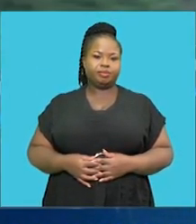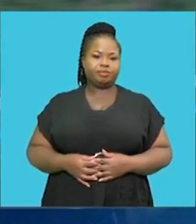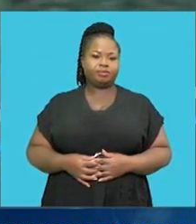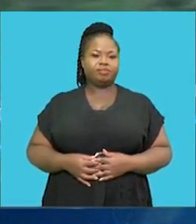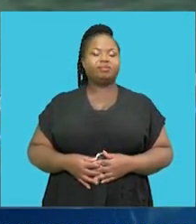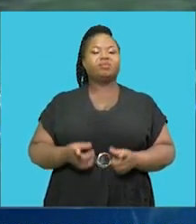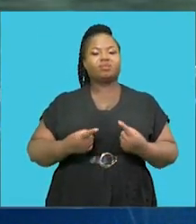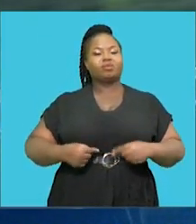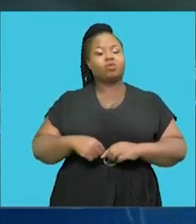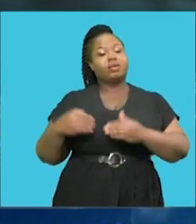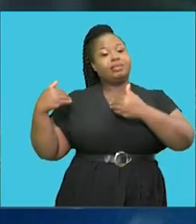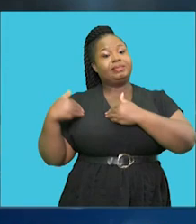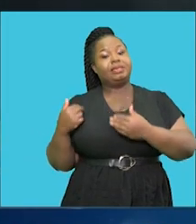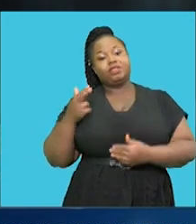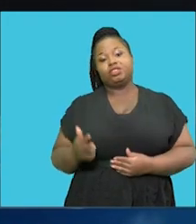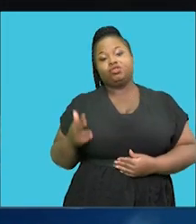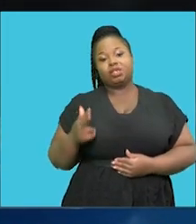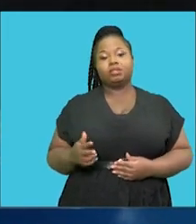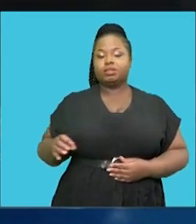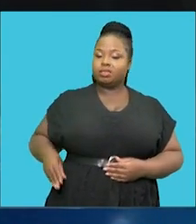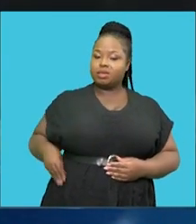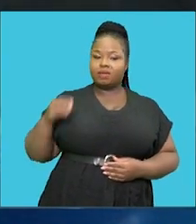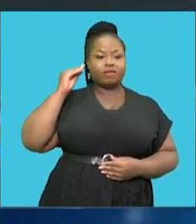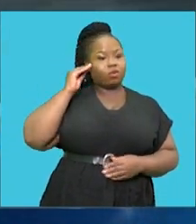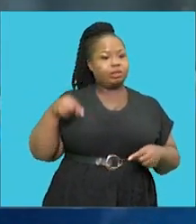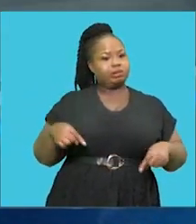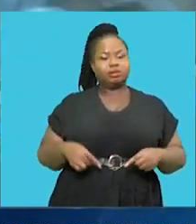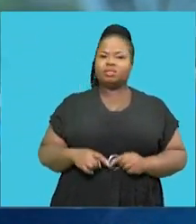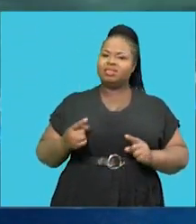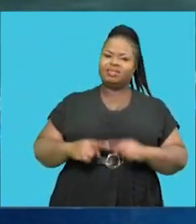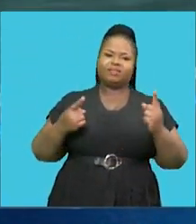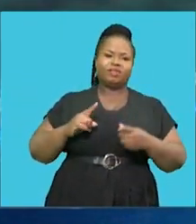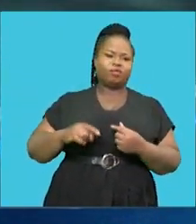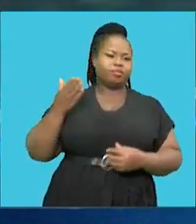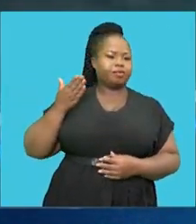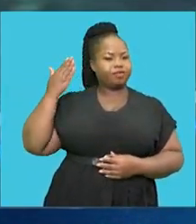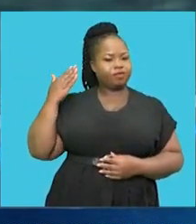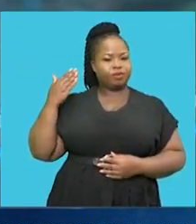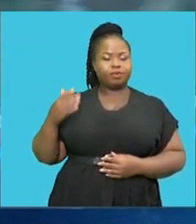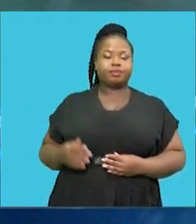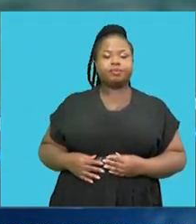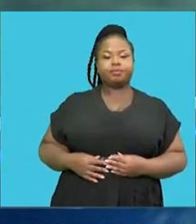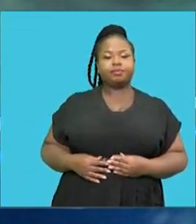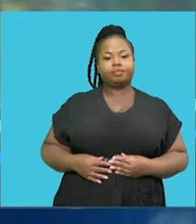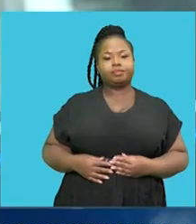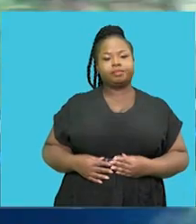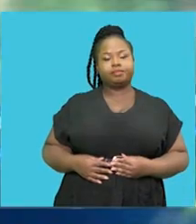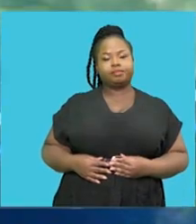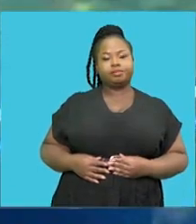Is safe e-training awusabi nokukhipha ifone akufani na before kule yabe siyigibela